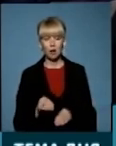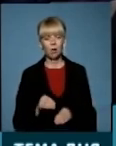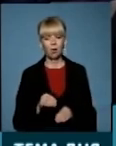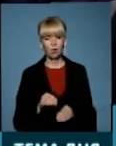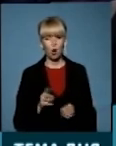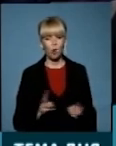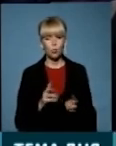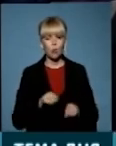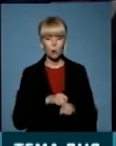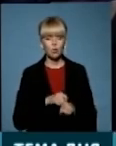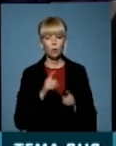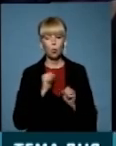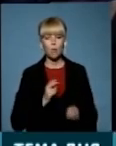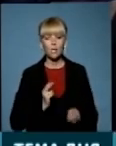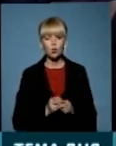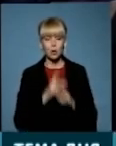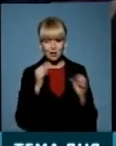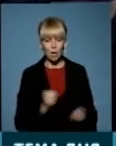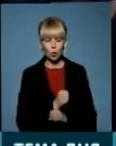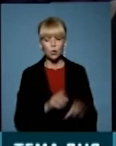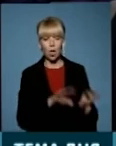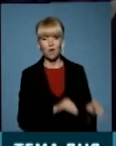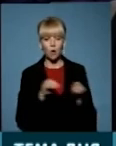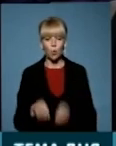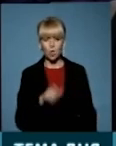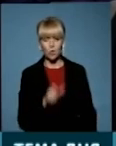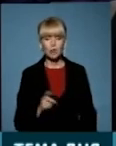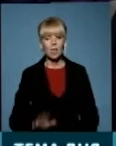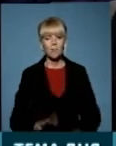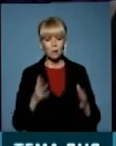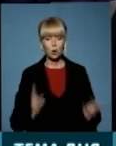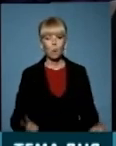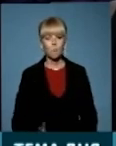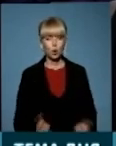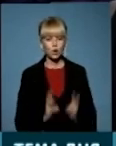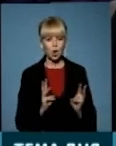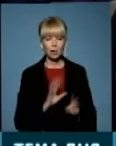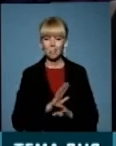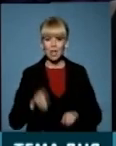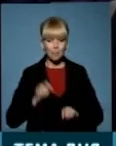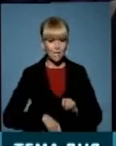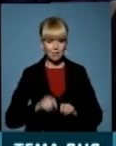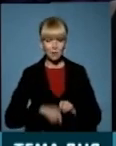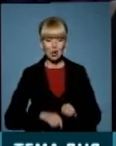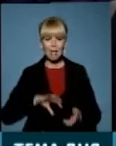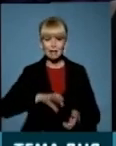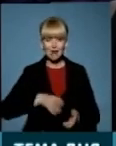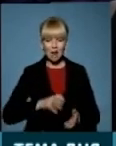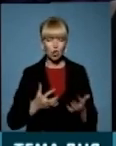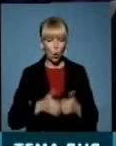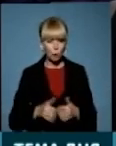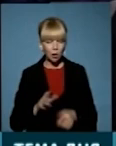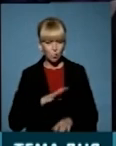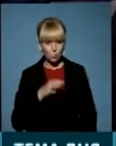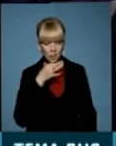і унеможливлювати можливу евакуацію людей на випадок пожежі. Неперевірені кран-комплекти, як було